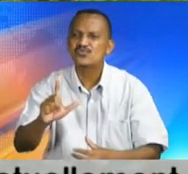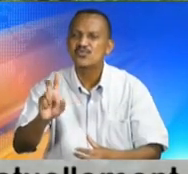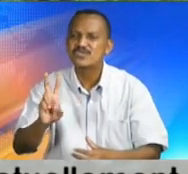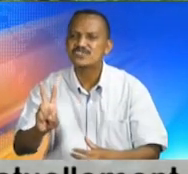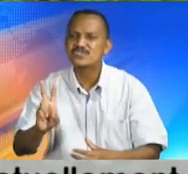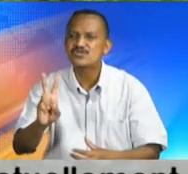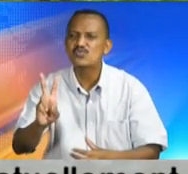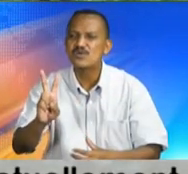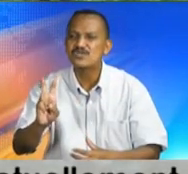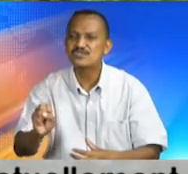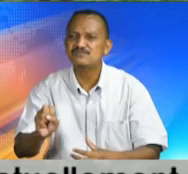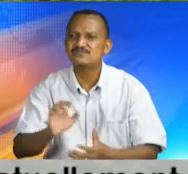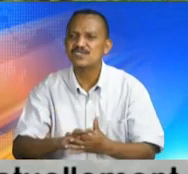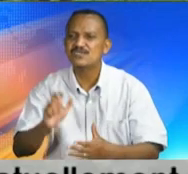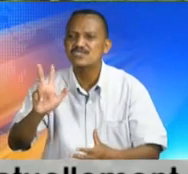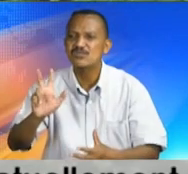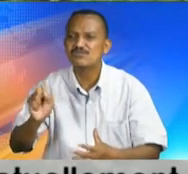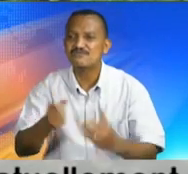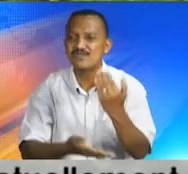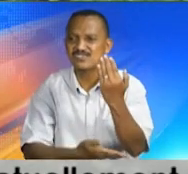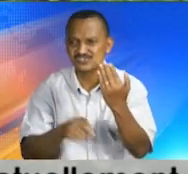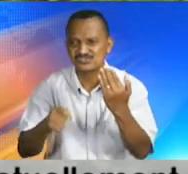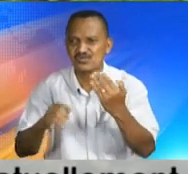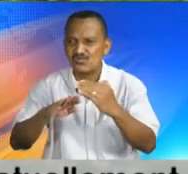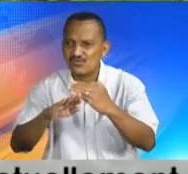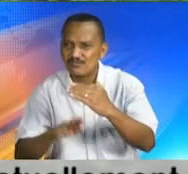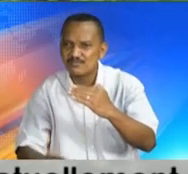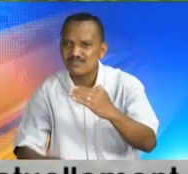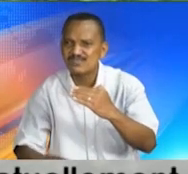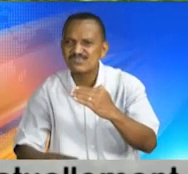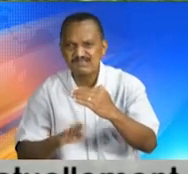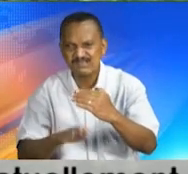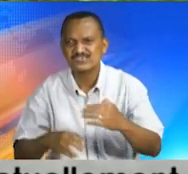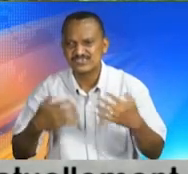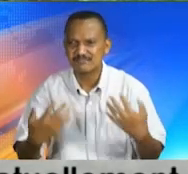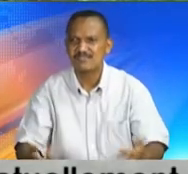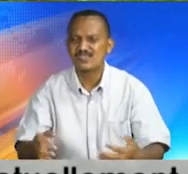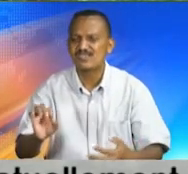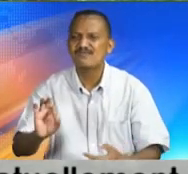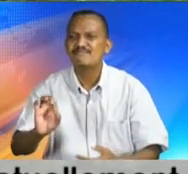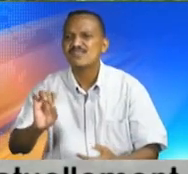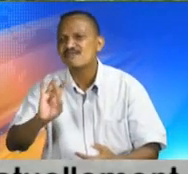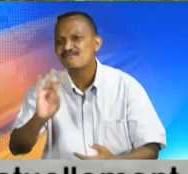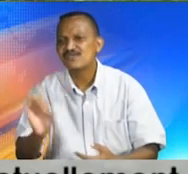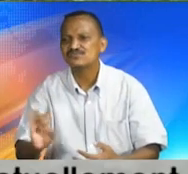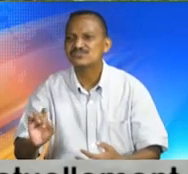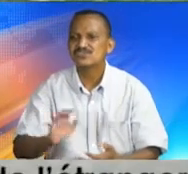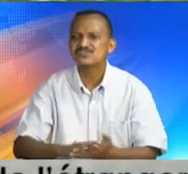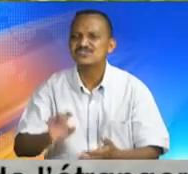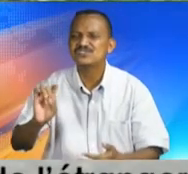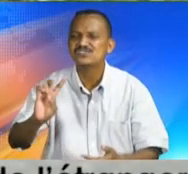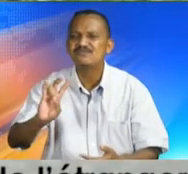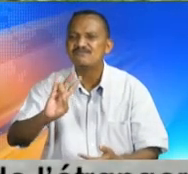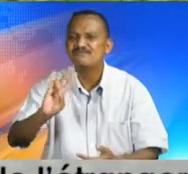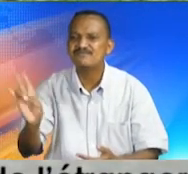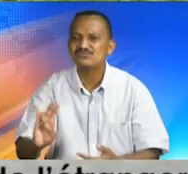2-3 litre zany a isan-taona. So zany ny vokatra tantely tena latsaka be an'izany, any amin'ny 800-700 litre sisa.